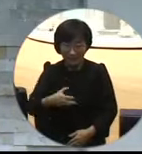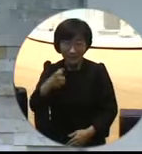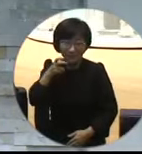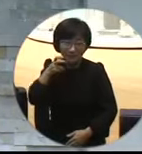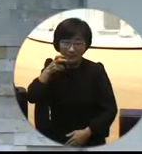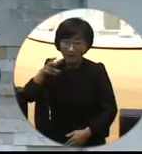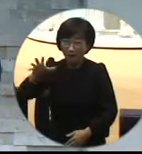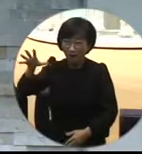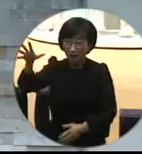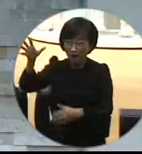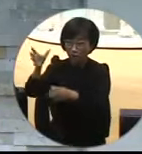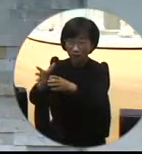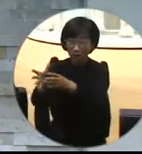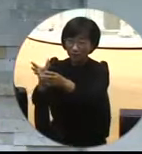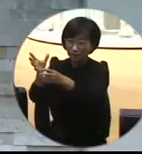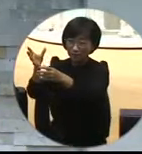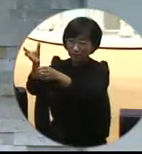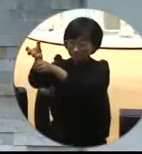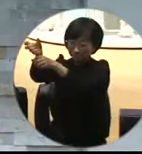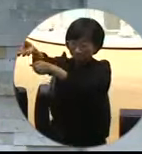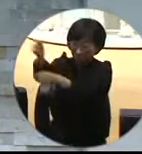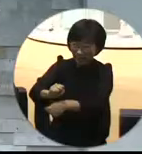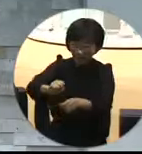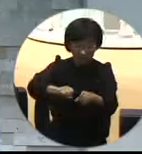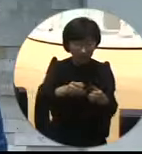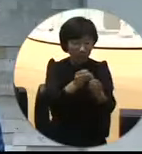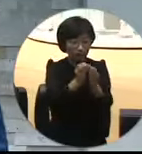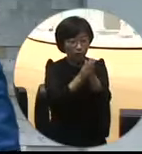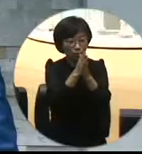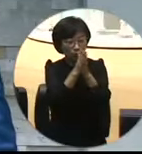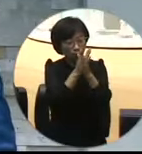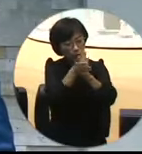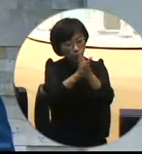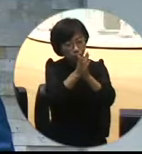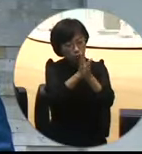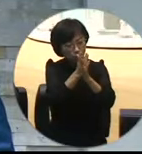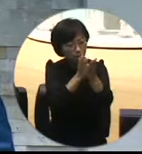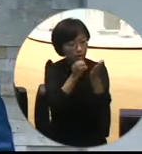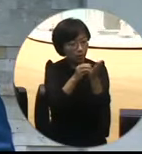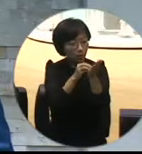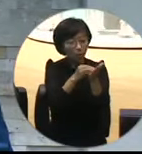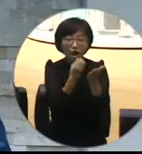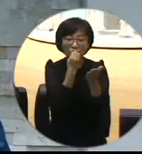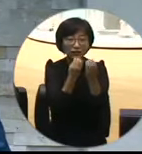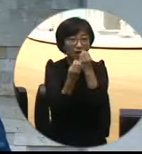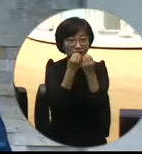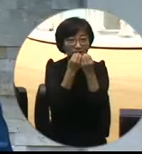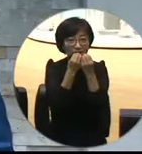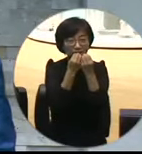밀을 이렇게 손으로 훑어서 비벼 가지고 배가 고파서 먹었습니다.